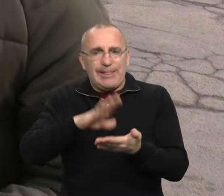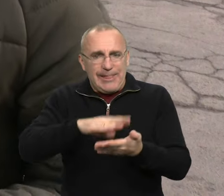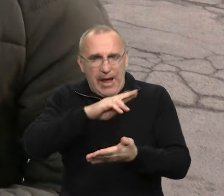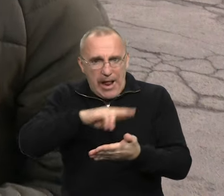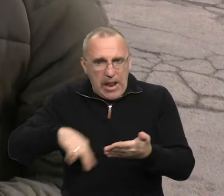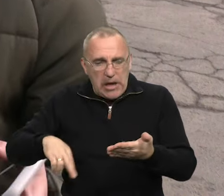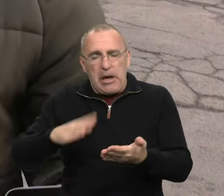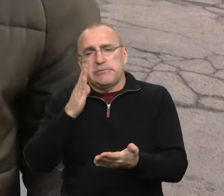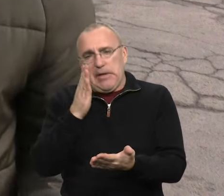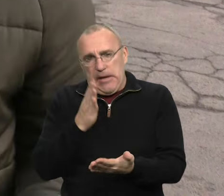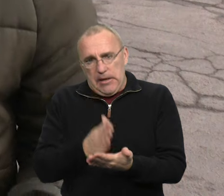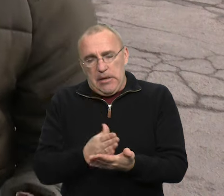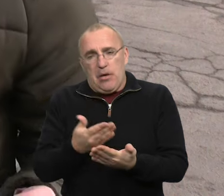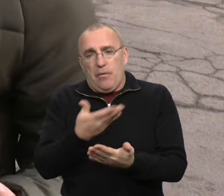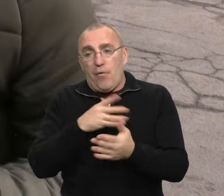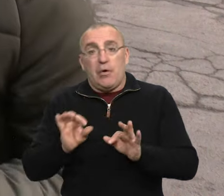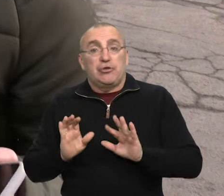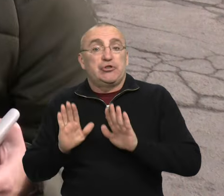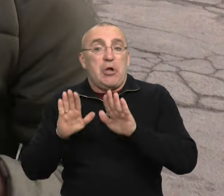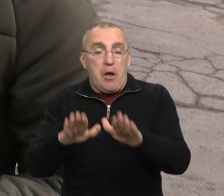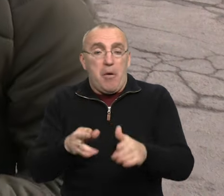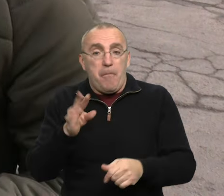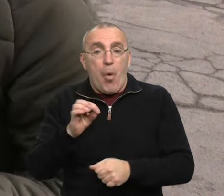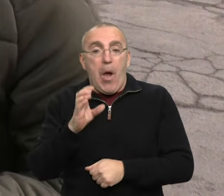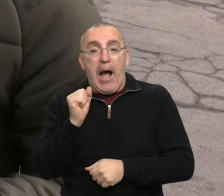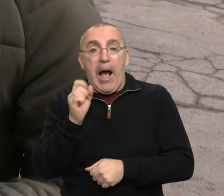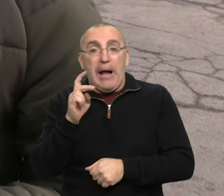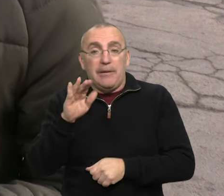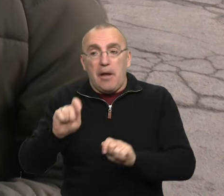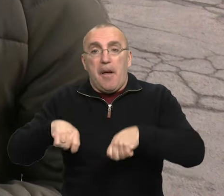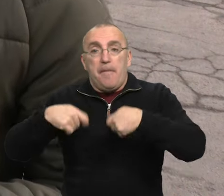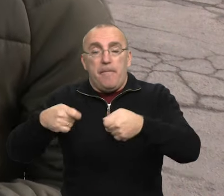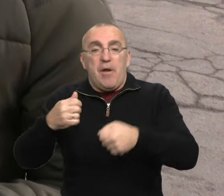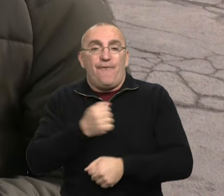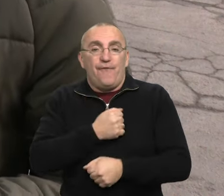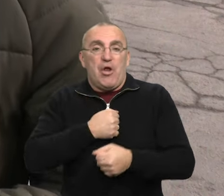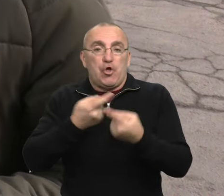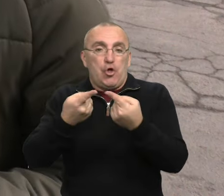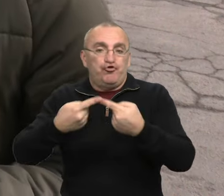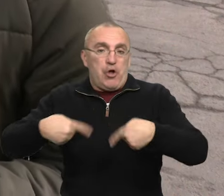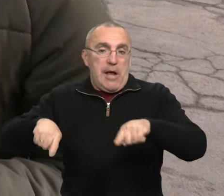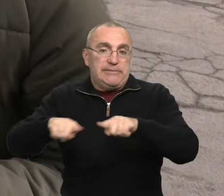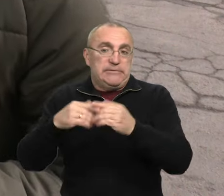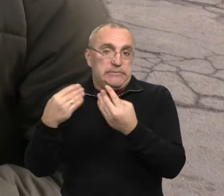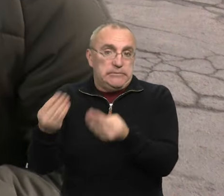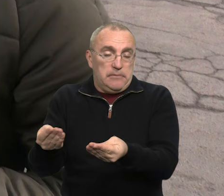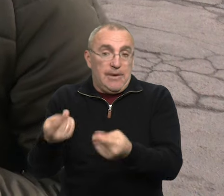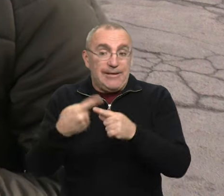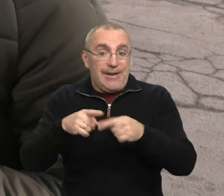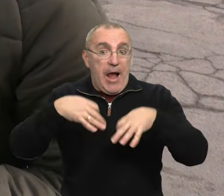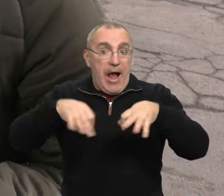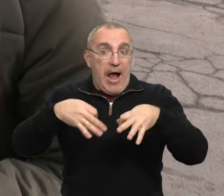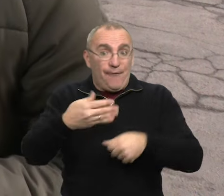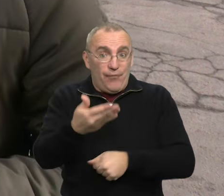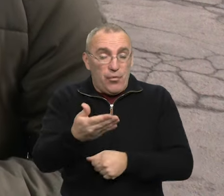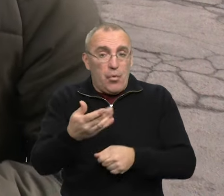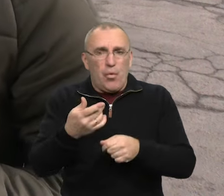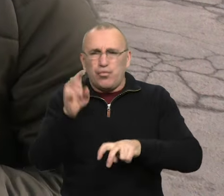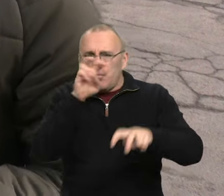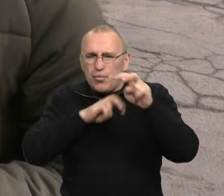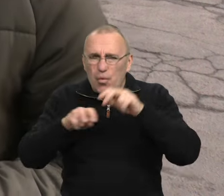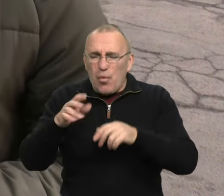електронна декларація є І вона заїжджає потім по актам ми передаємо на військову частину саме цю автівку шукали дуже